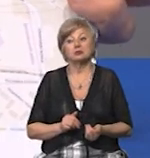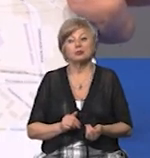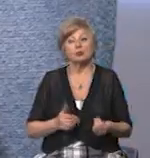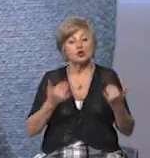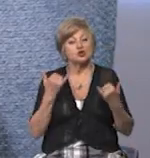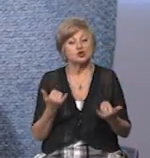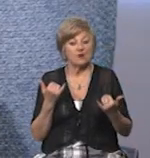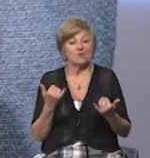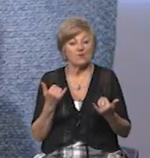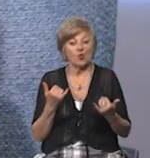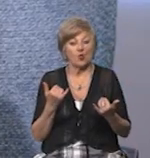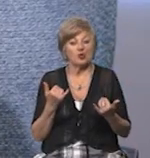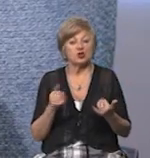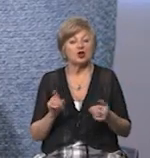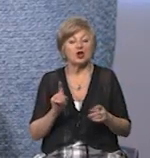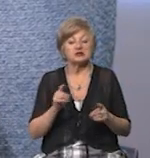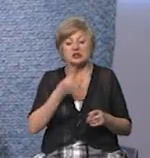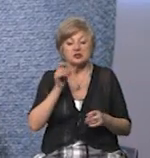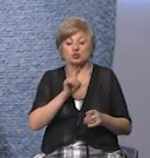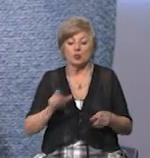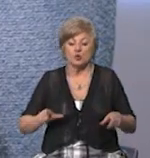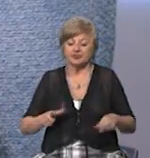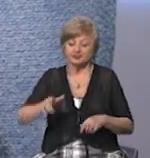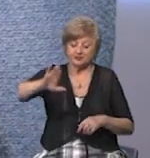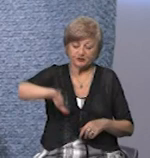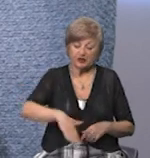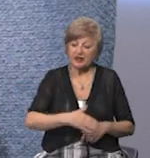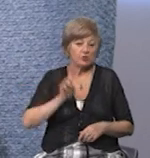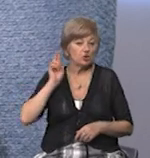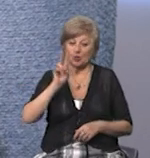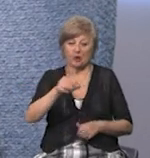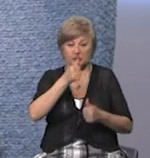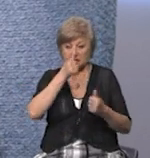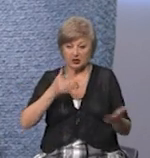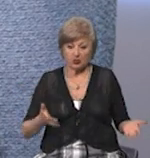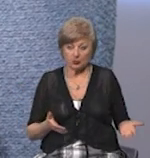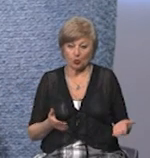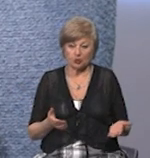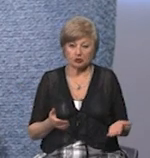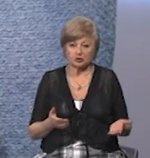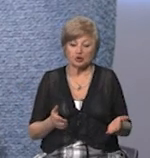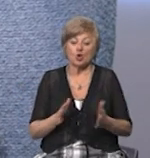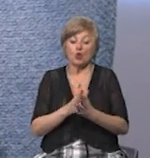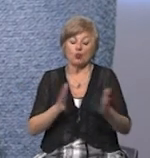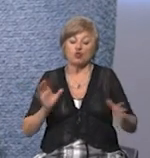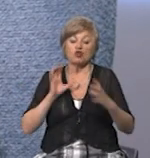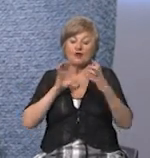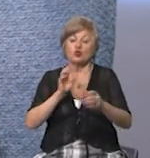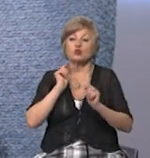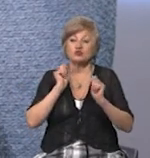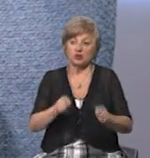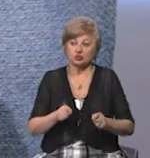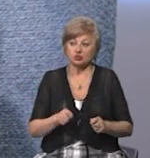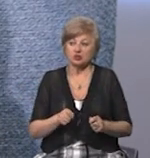числа, через те, що по греблі не зможуть рухатися електротранспорт, то тепер збільшують кількість автобусів, кількість